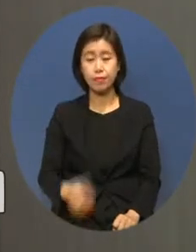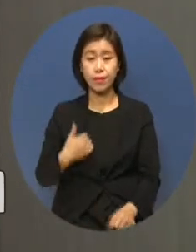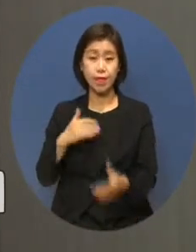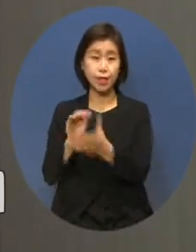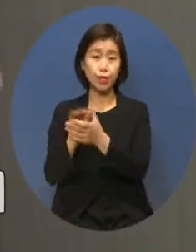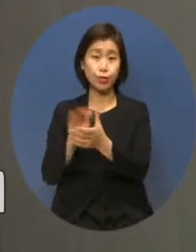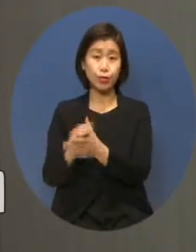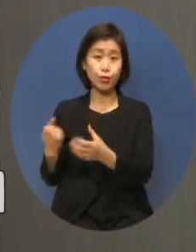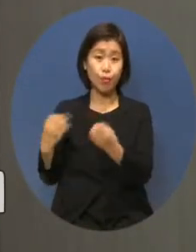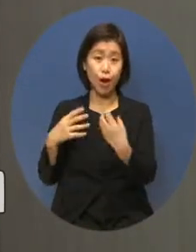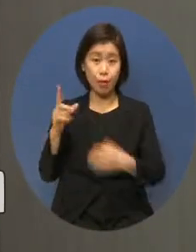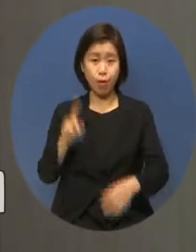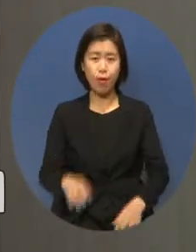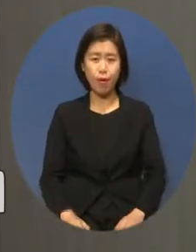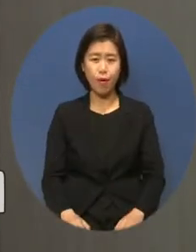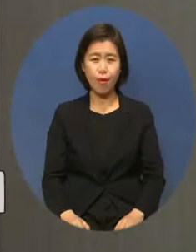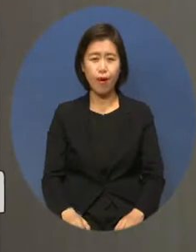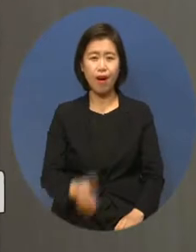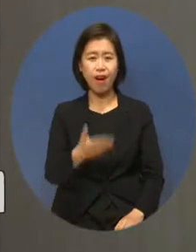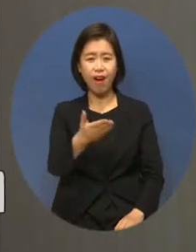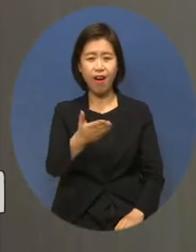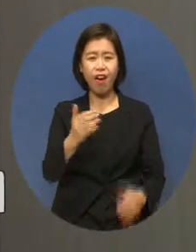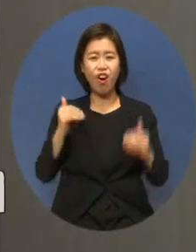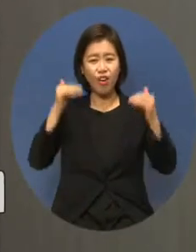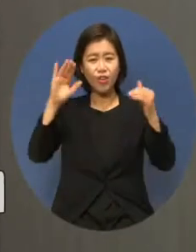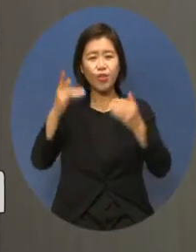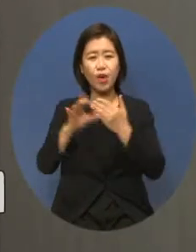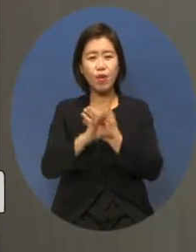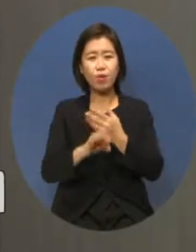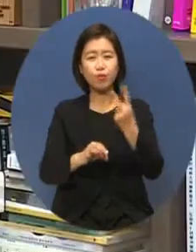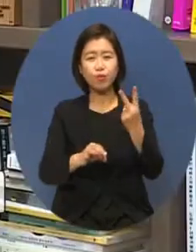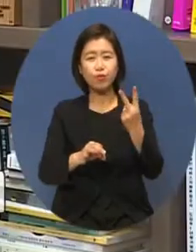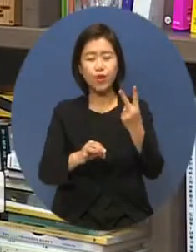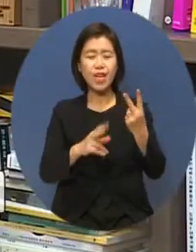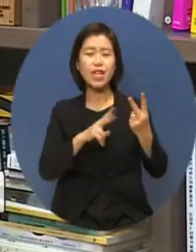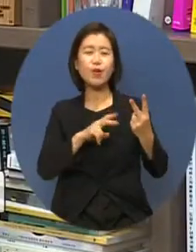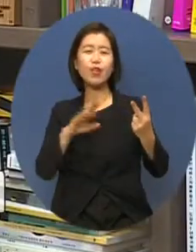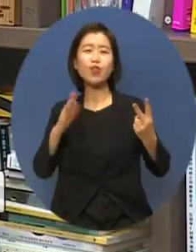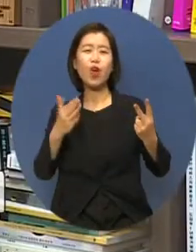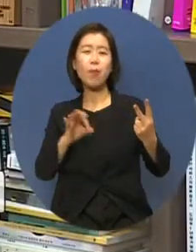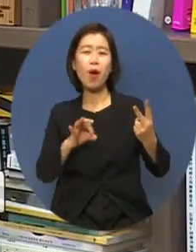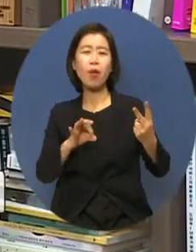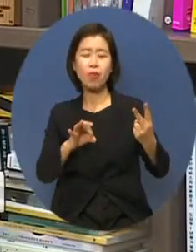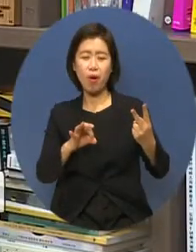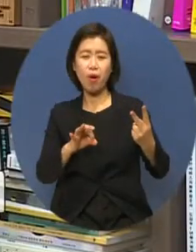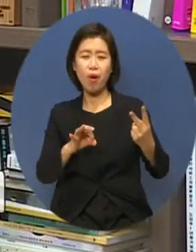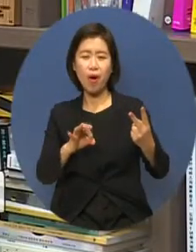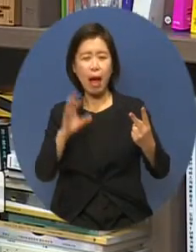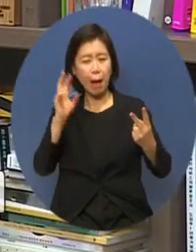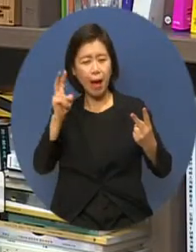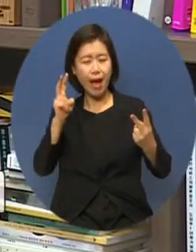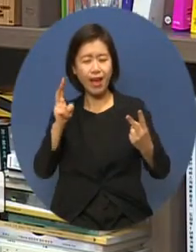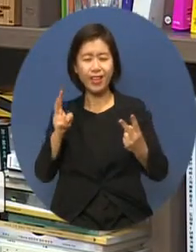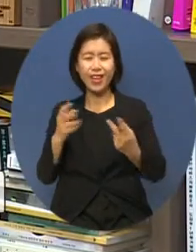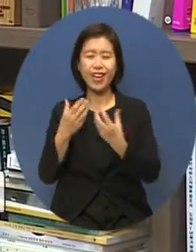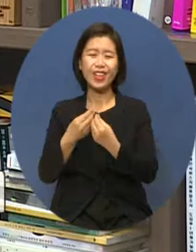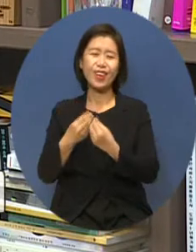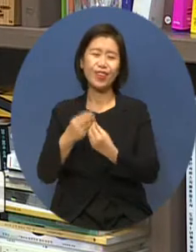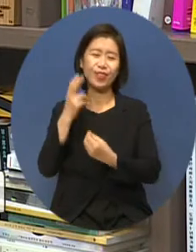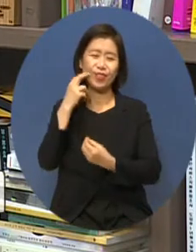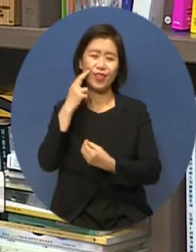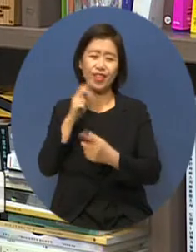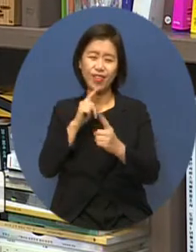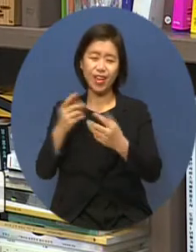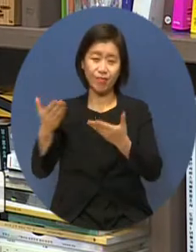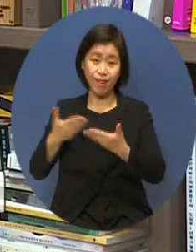우스갯소리로 어른이 되면 2는 의원이 되면 아니냐. 아~ 이러면서 언니와 동생의 달라진 일상을 막 이렇게 찍으면